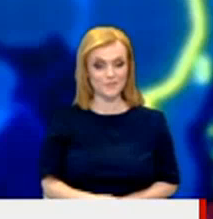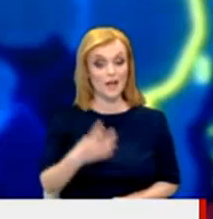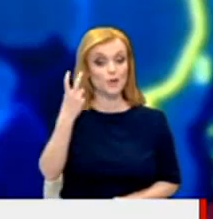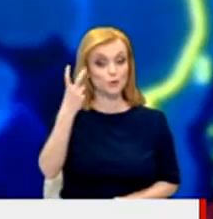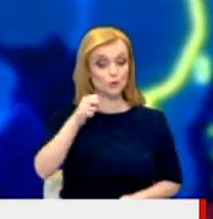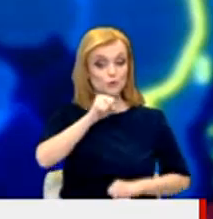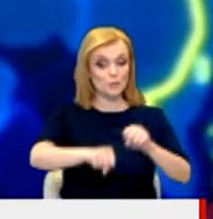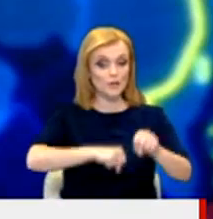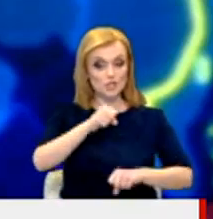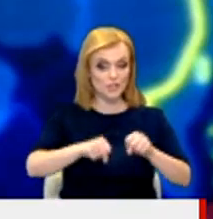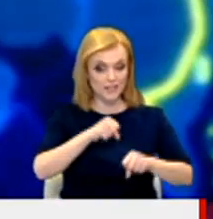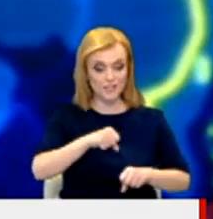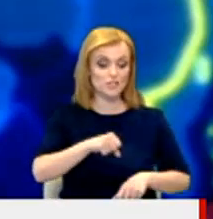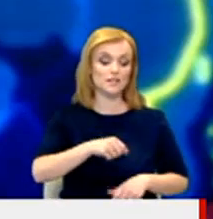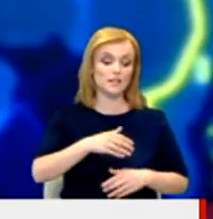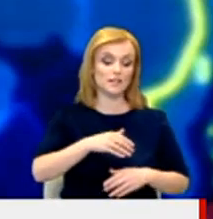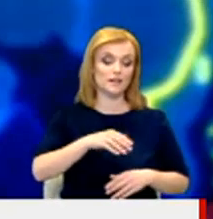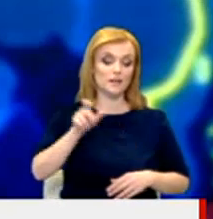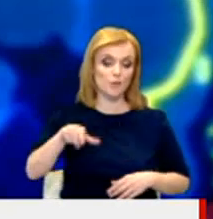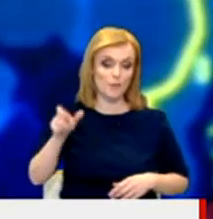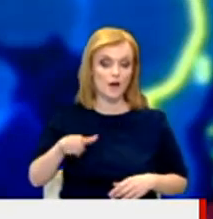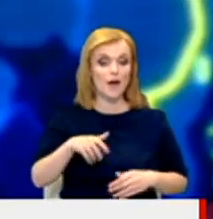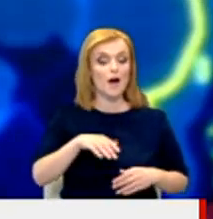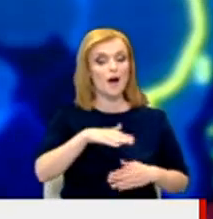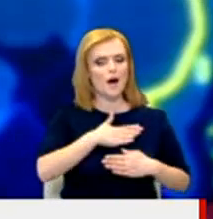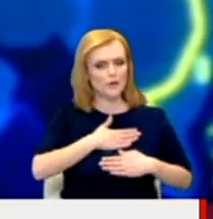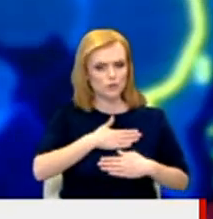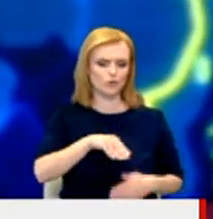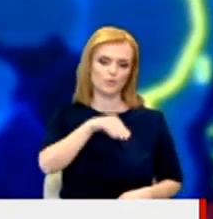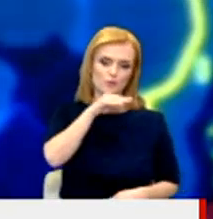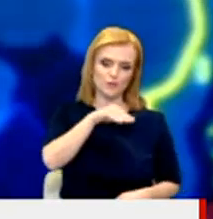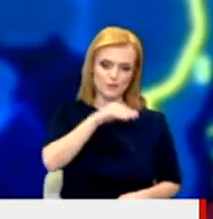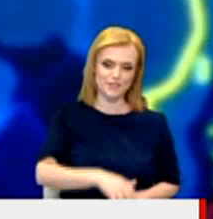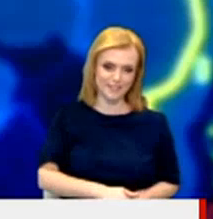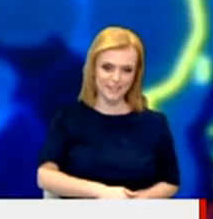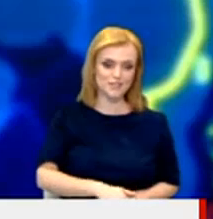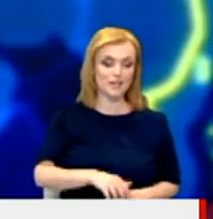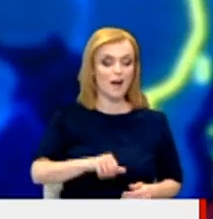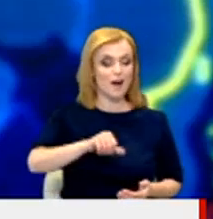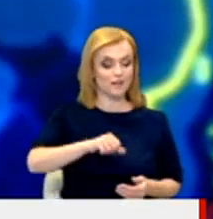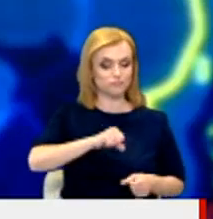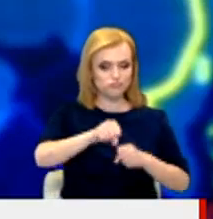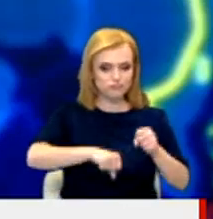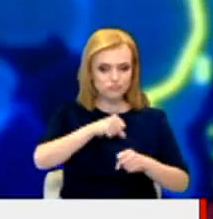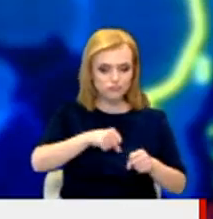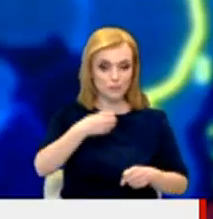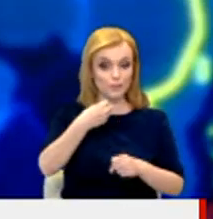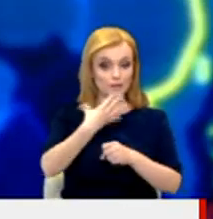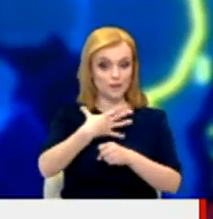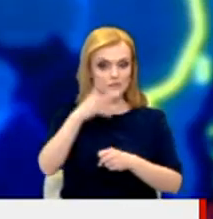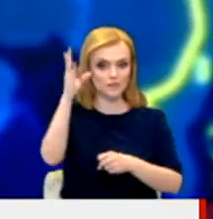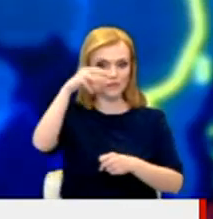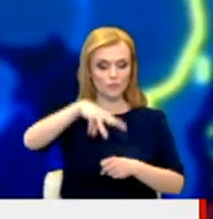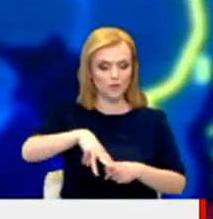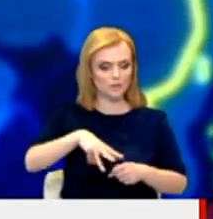200 de cicliști amatori și profesioniști au testat limitele rezistenței pe o distanță de 15 km. Traseul a fost extrem